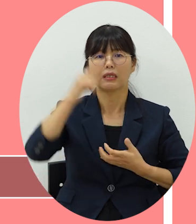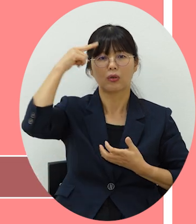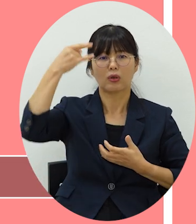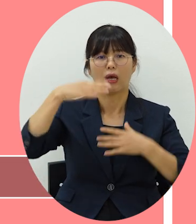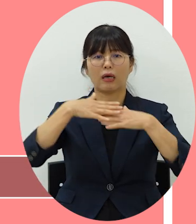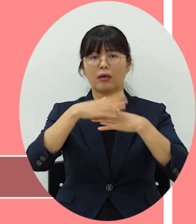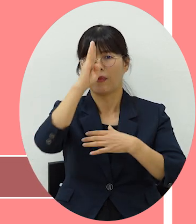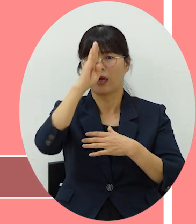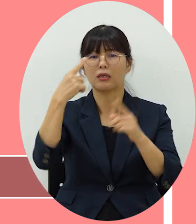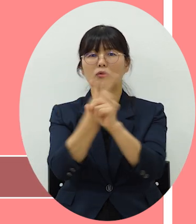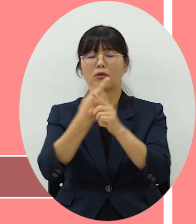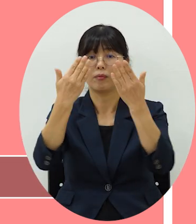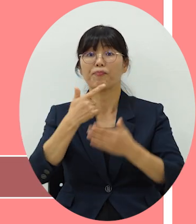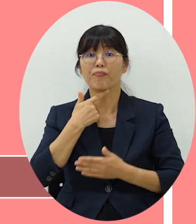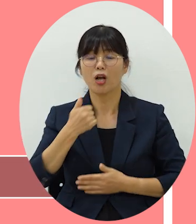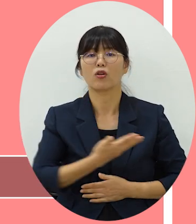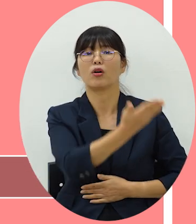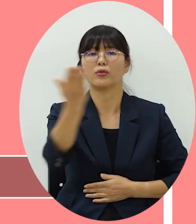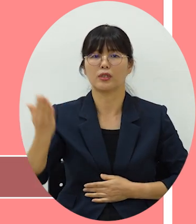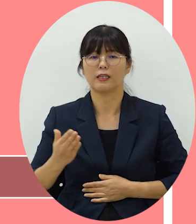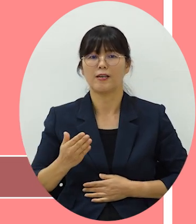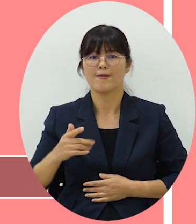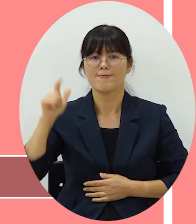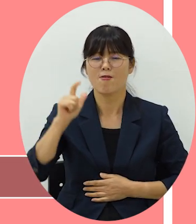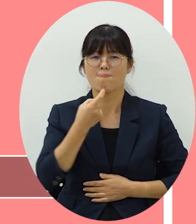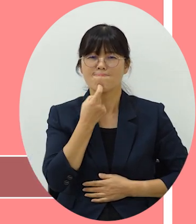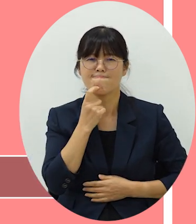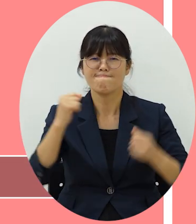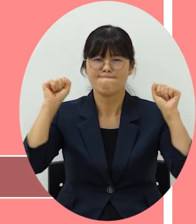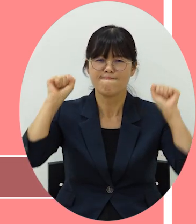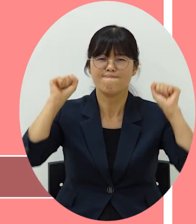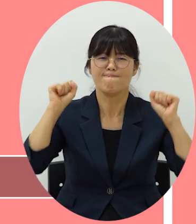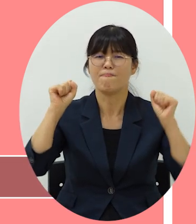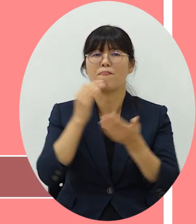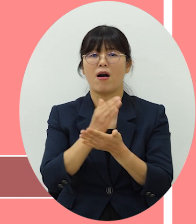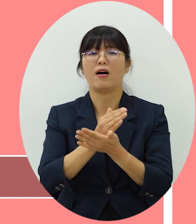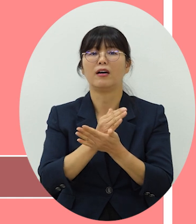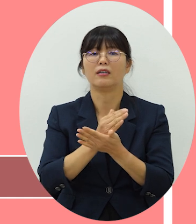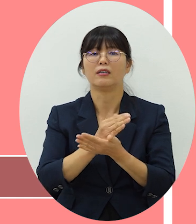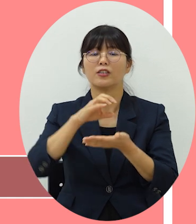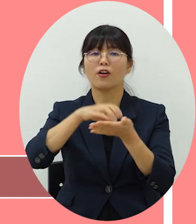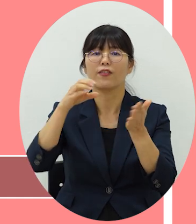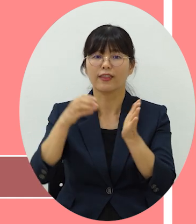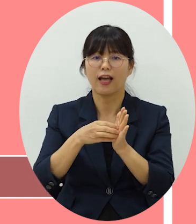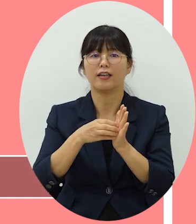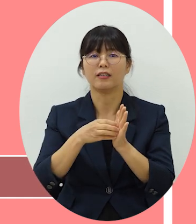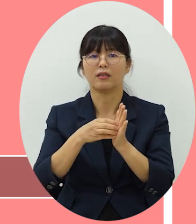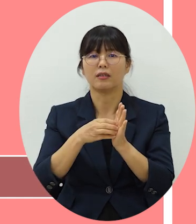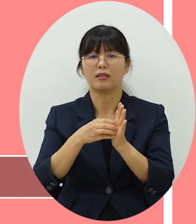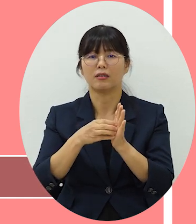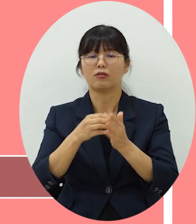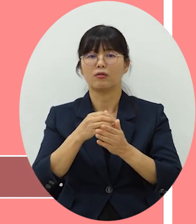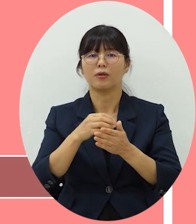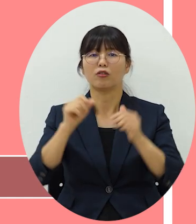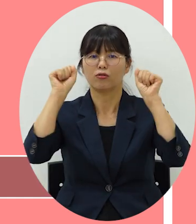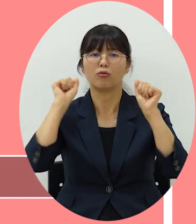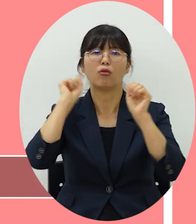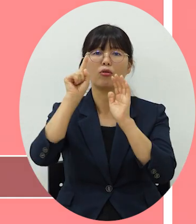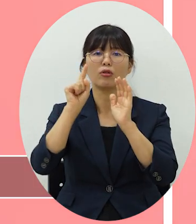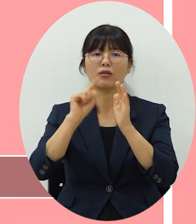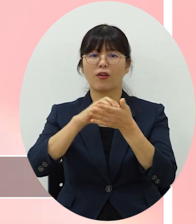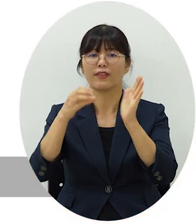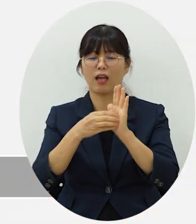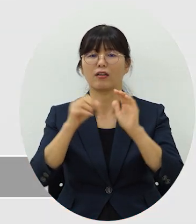심뇌혈관 질환으로 치료를 받은 적이 있는 분들은 힘을 세게 주는 근력 운동 시 일시적으로 혈압을 상승시키므로 주의하도록